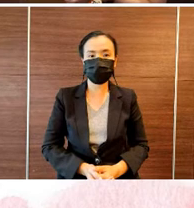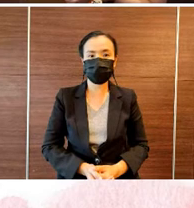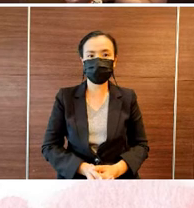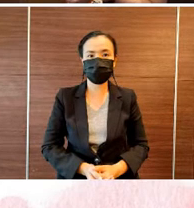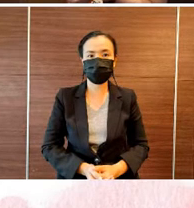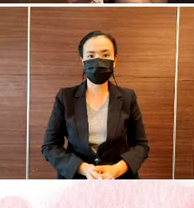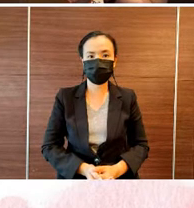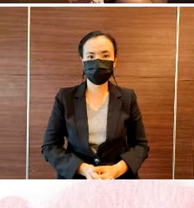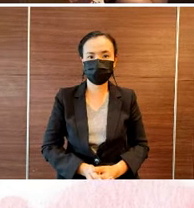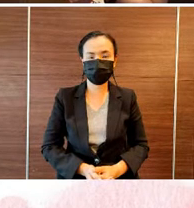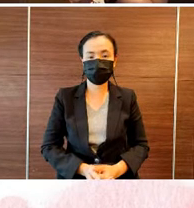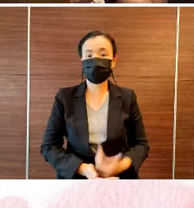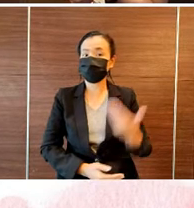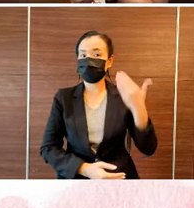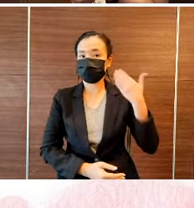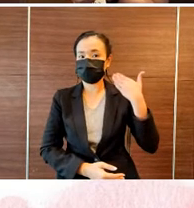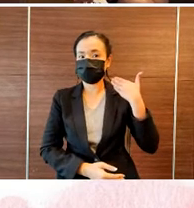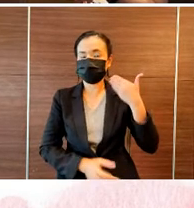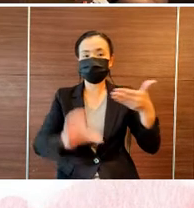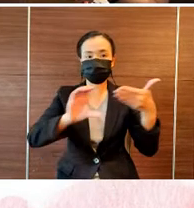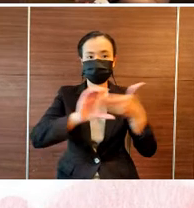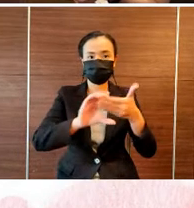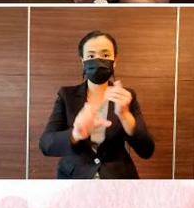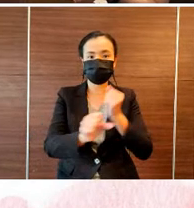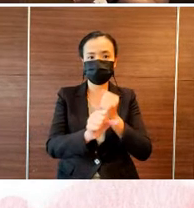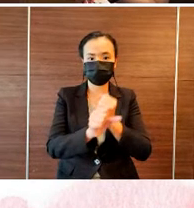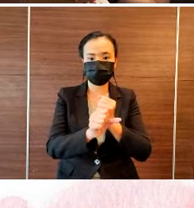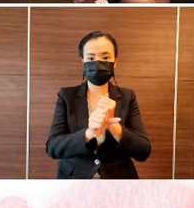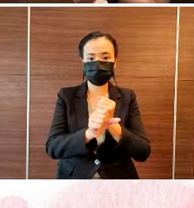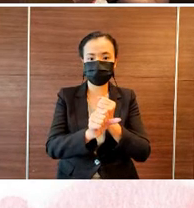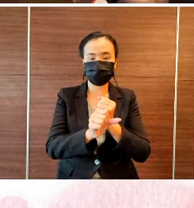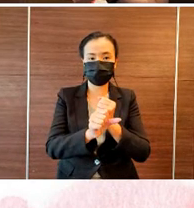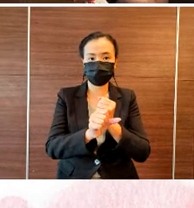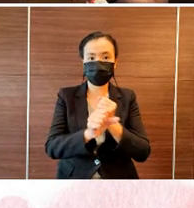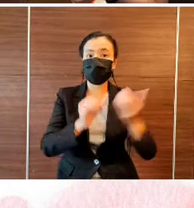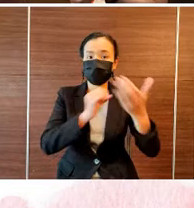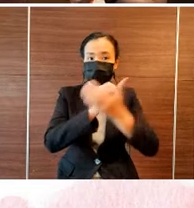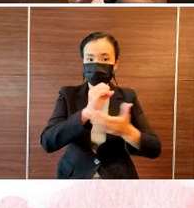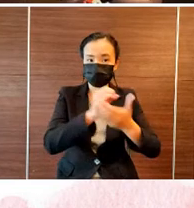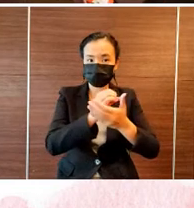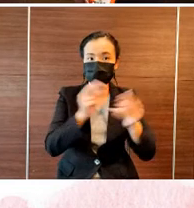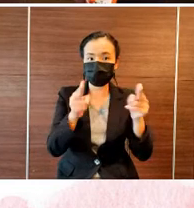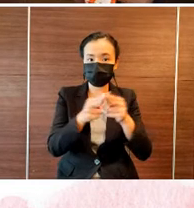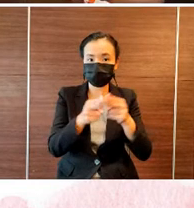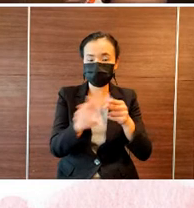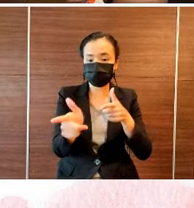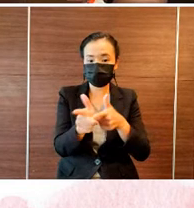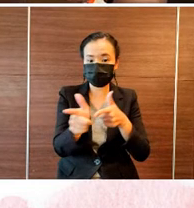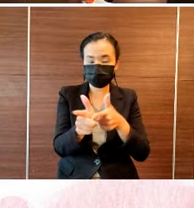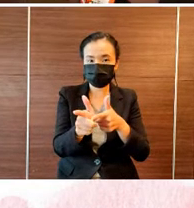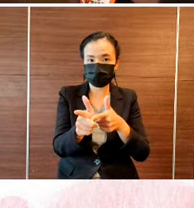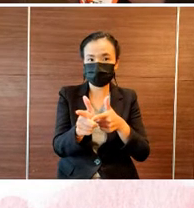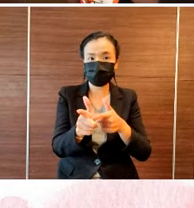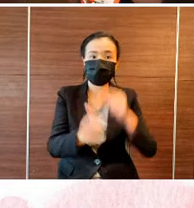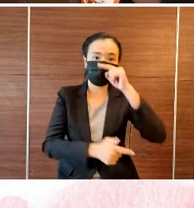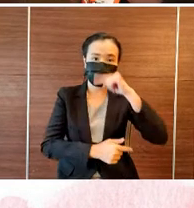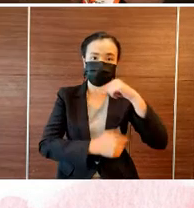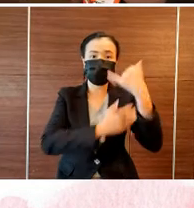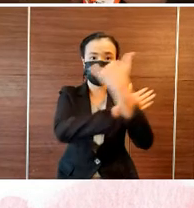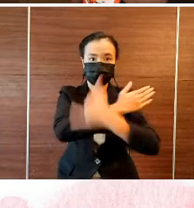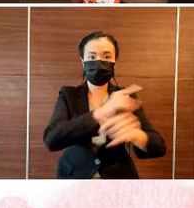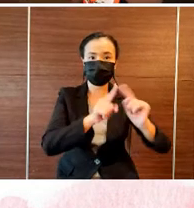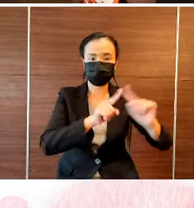ด์ตะกี้ค่ะเราทำสถานการณ์เรื่องของเคมเซ็กเนาะในบ้านเรารวมถึงรวบรวมจากต่างประเทศด้วยพบว่